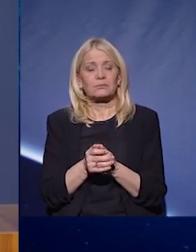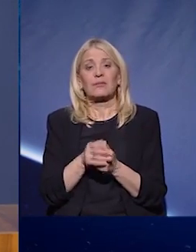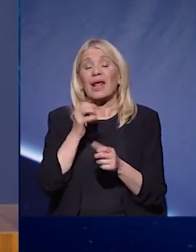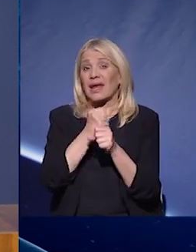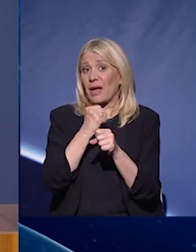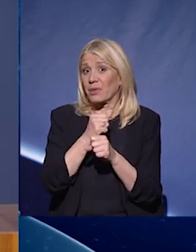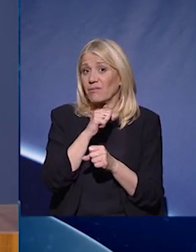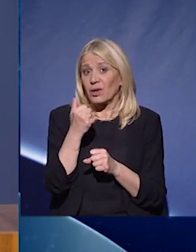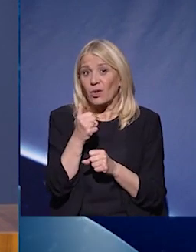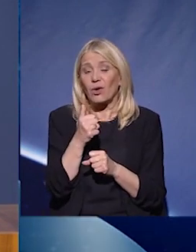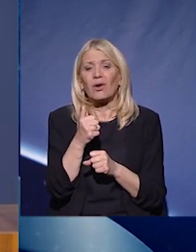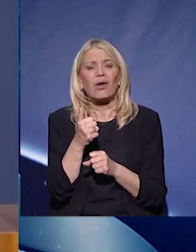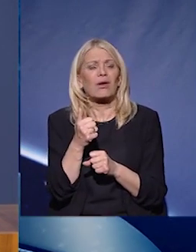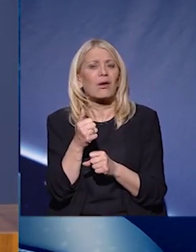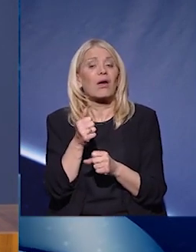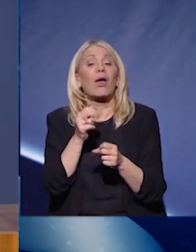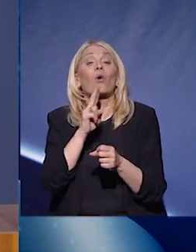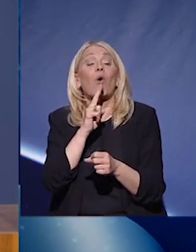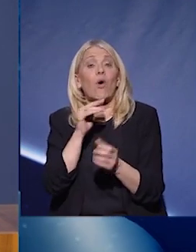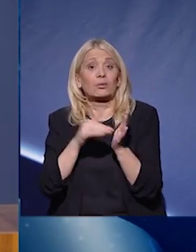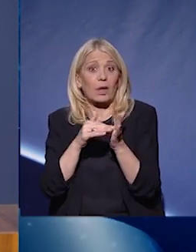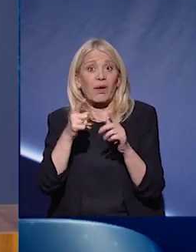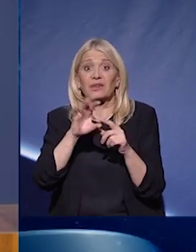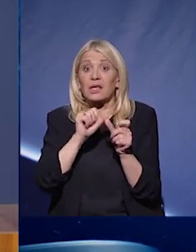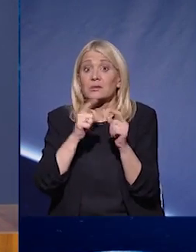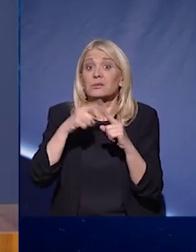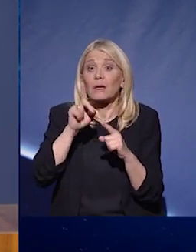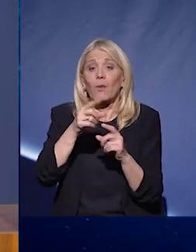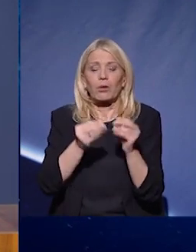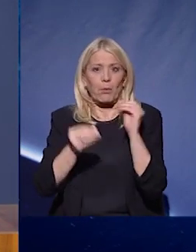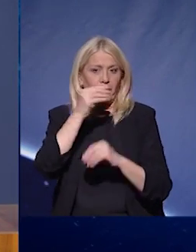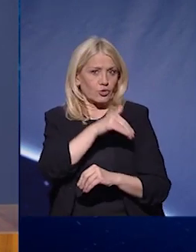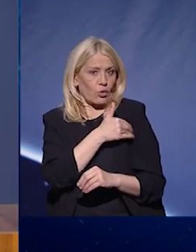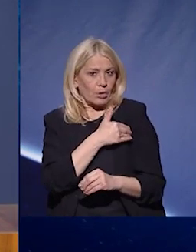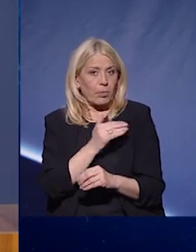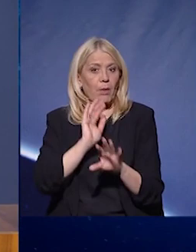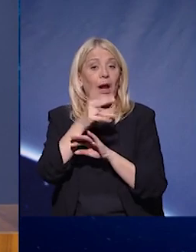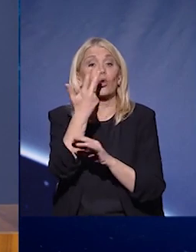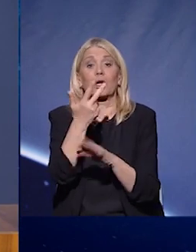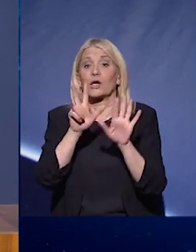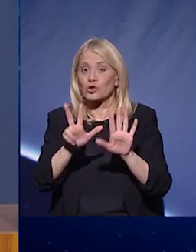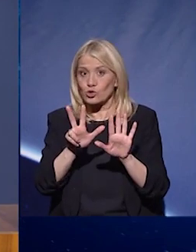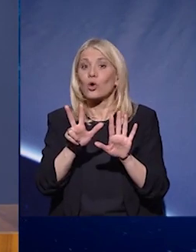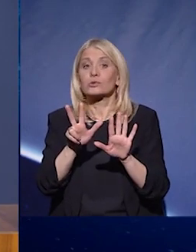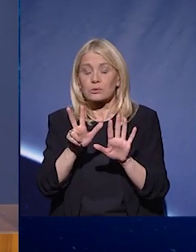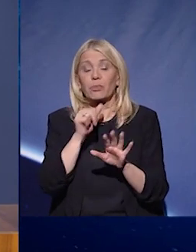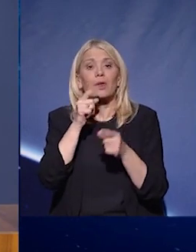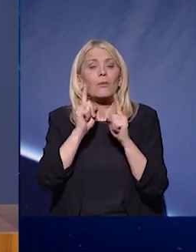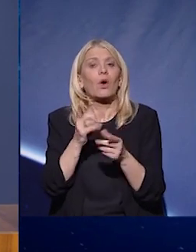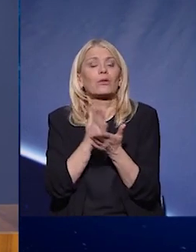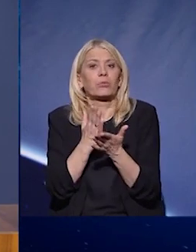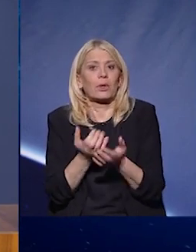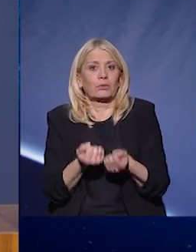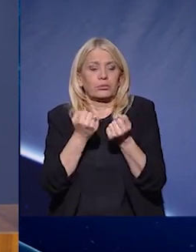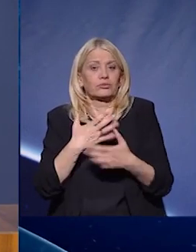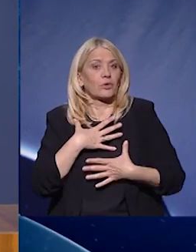Napravljena je, znači, kriterijum ko se testira, taj mora da ima povišenu temperaturu preko 38 stepeni i mora da ima